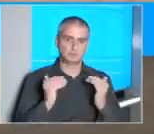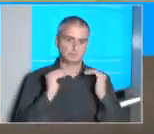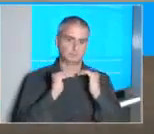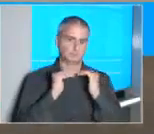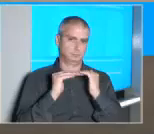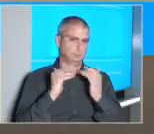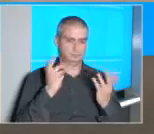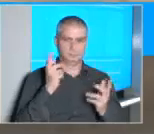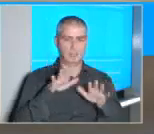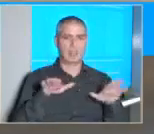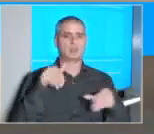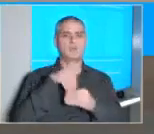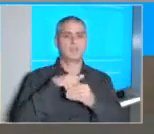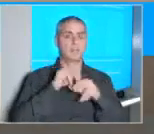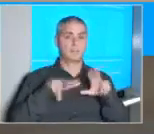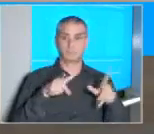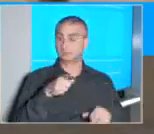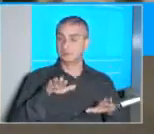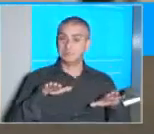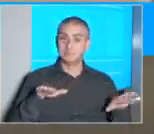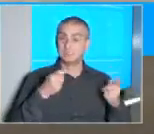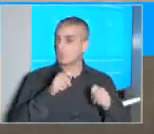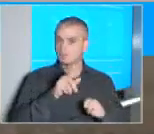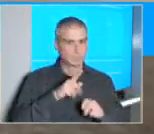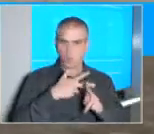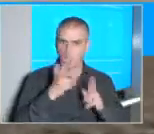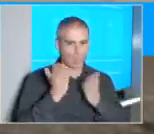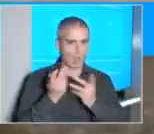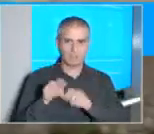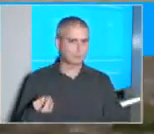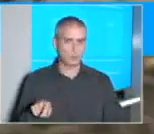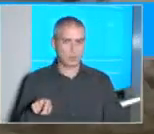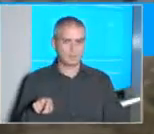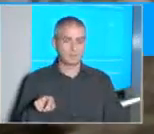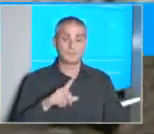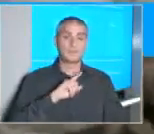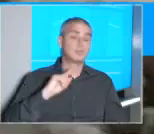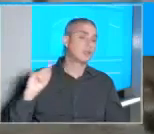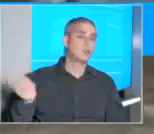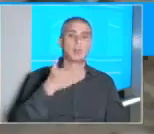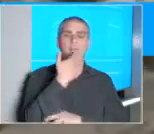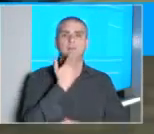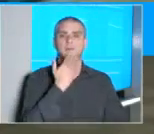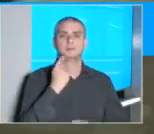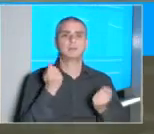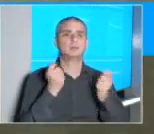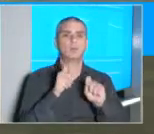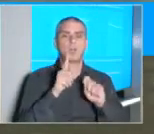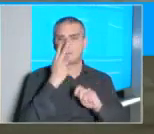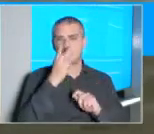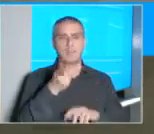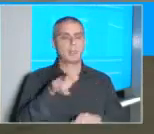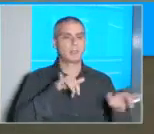ראוי לתעופה הפנים-ארצית. עכשיו, שדה דב סגור זה לא רק אילת סגורה. זה כל מדינת ישראל סגורה